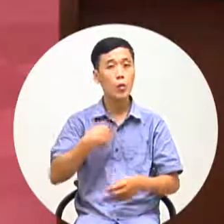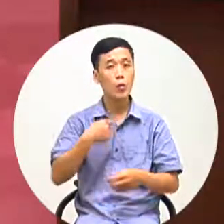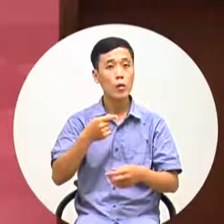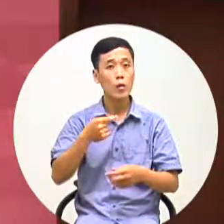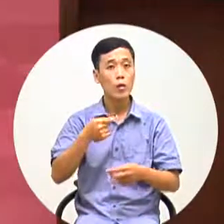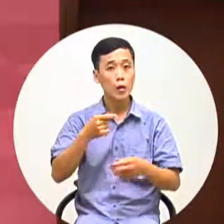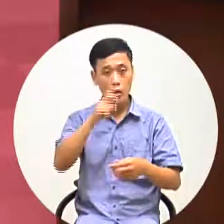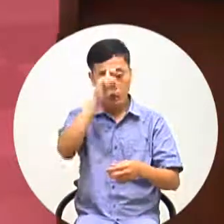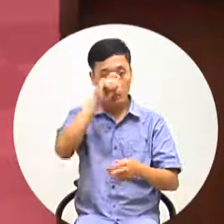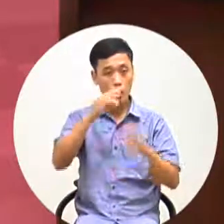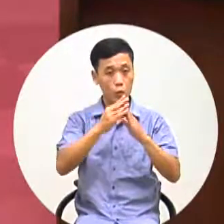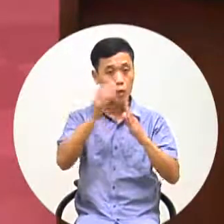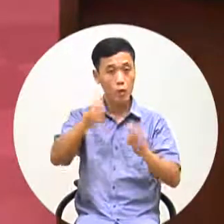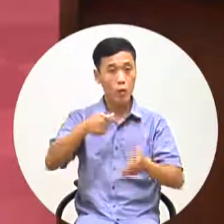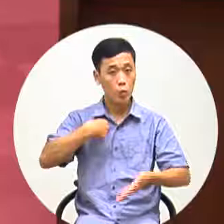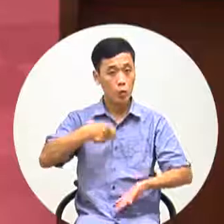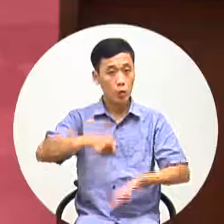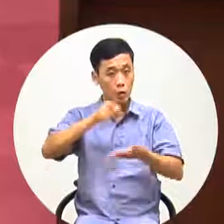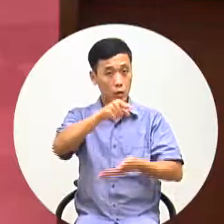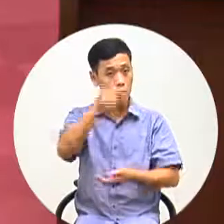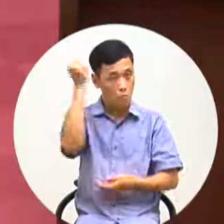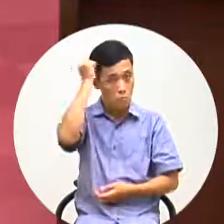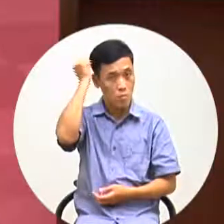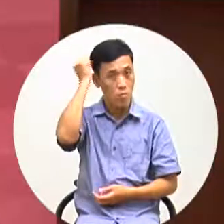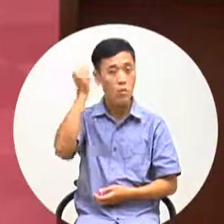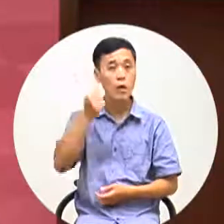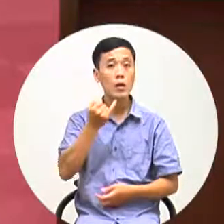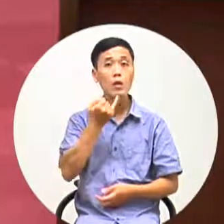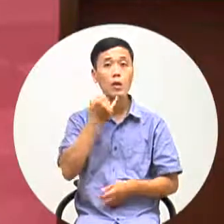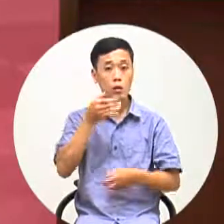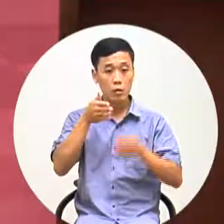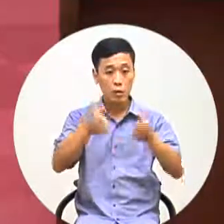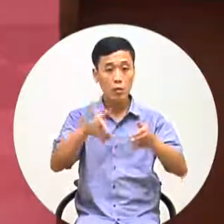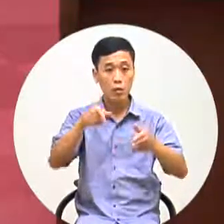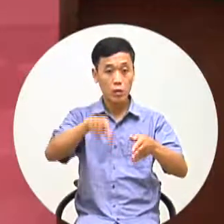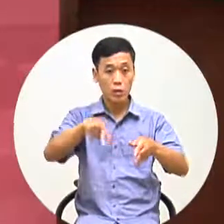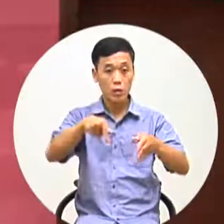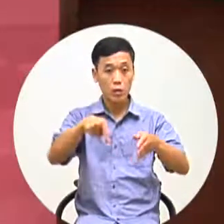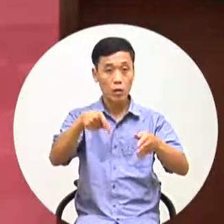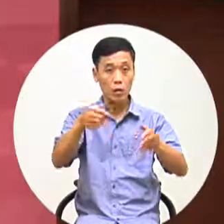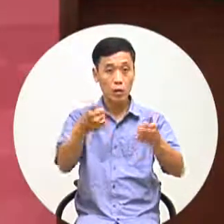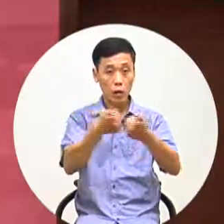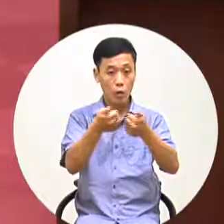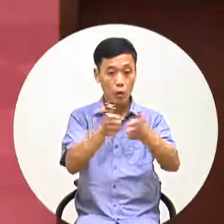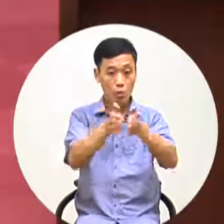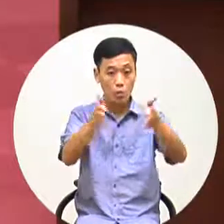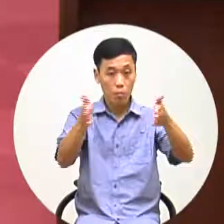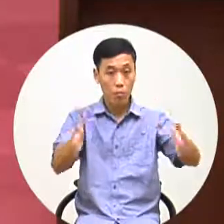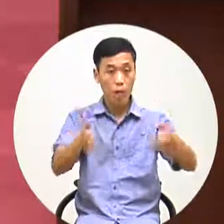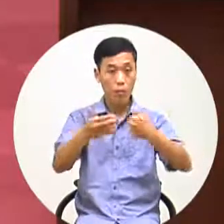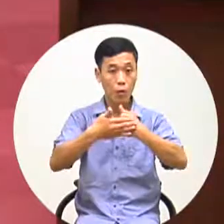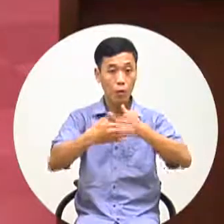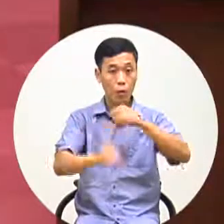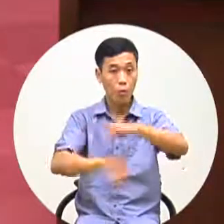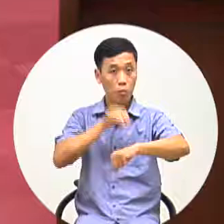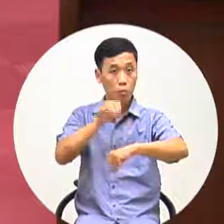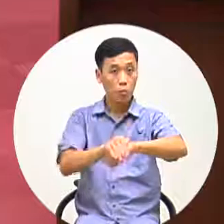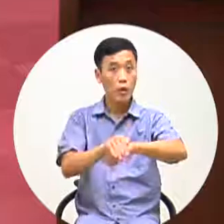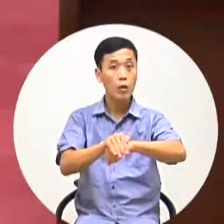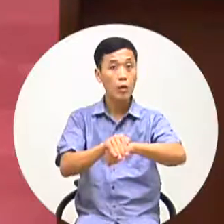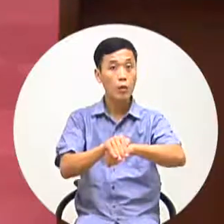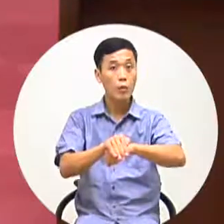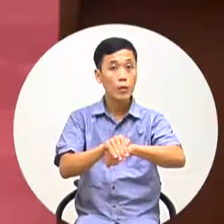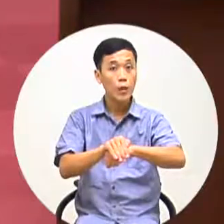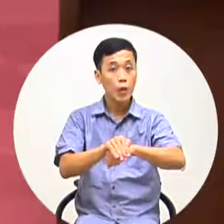吼能够在这个会期的时候能够可以完成，最起码也明年三月